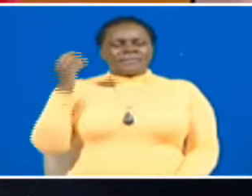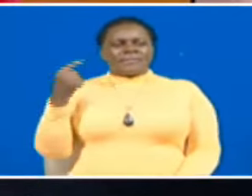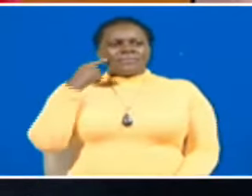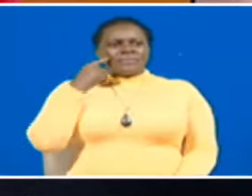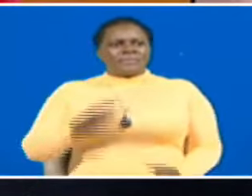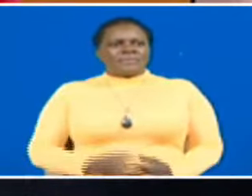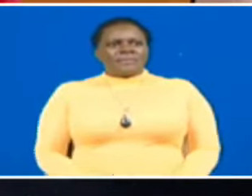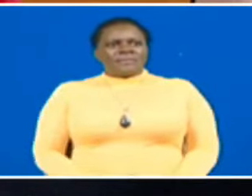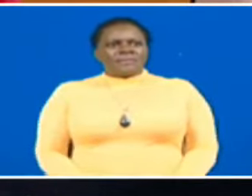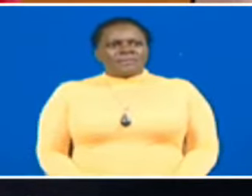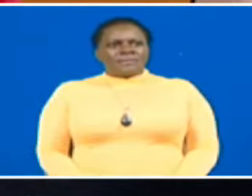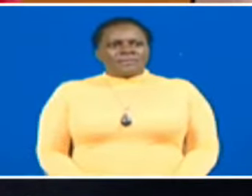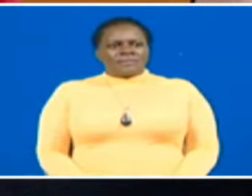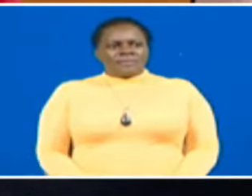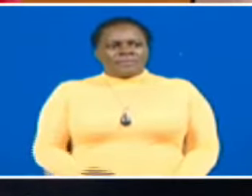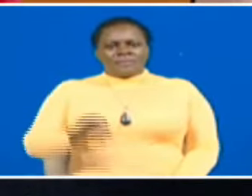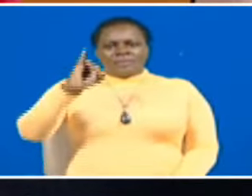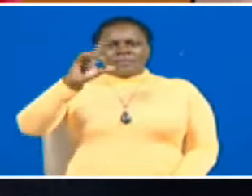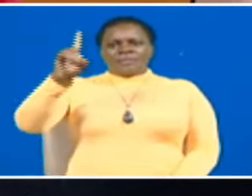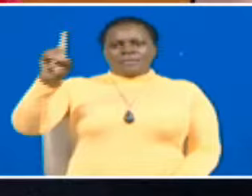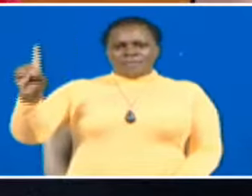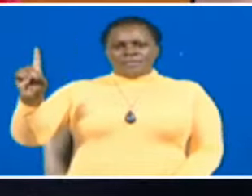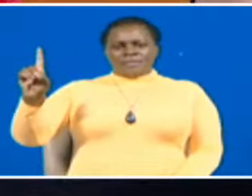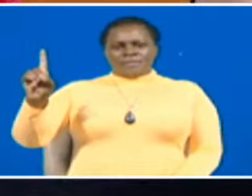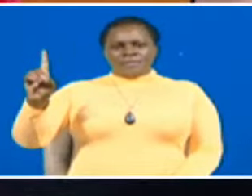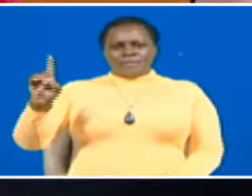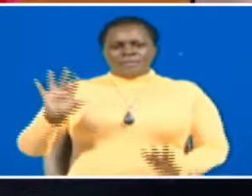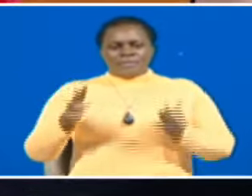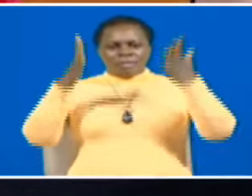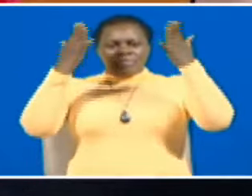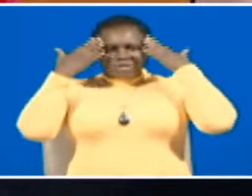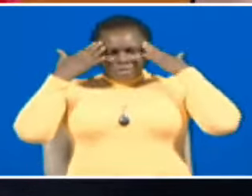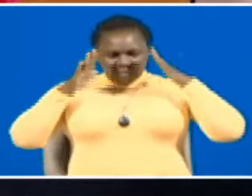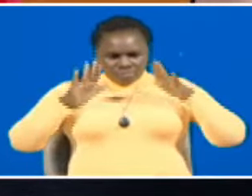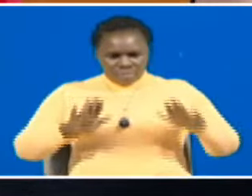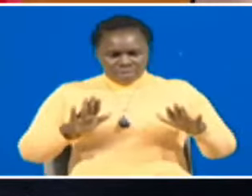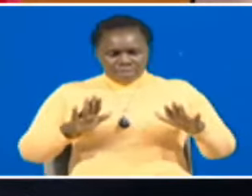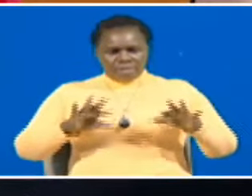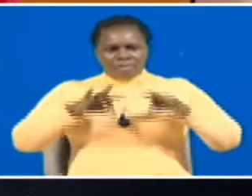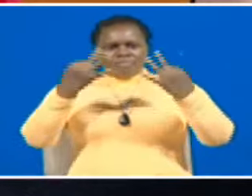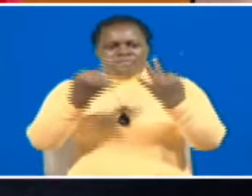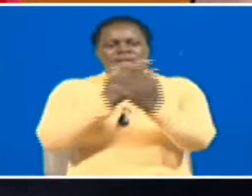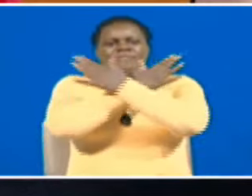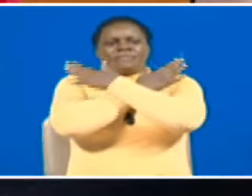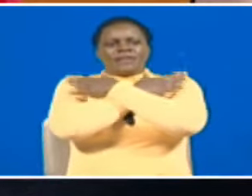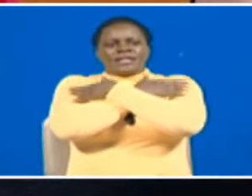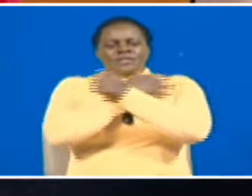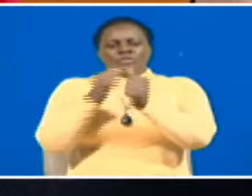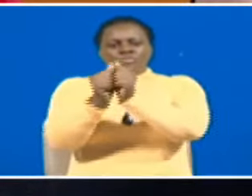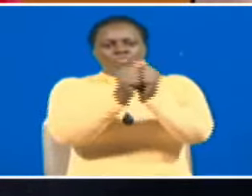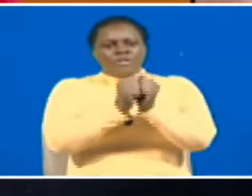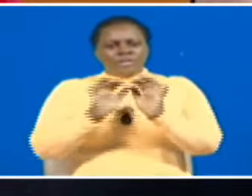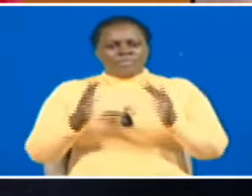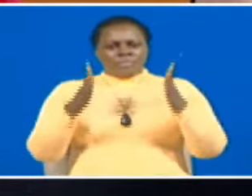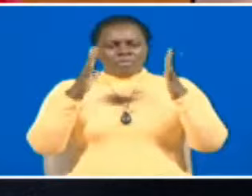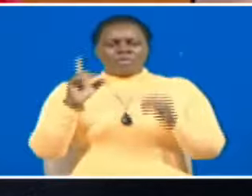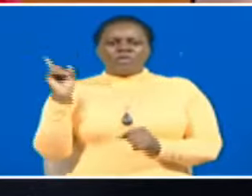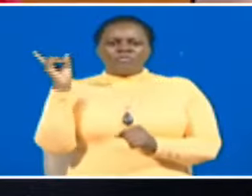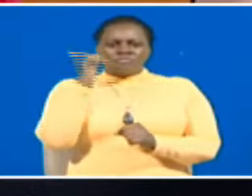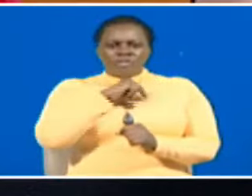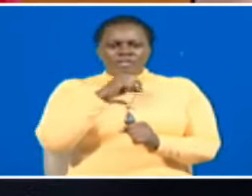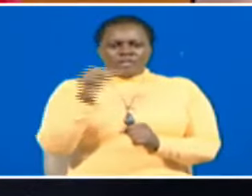Owiti. Eid al-Fitri ni sikukuu ya Kiislamu ambayo inaleta jamaa na marafiki pamoja ili kuadhimisha kukamilika